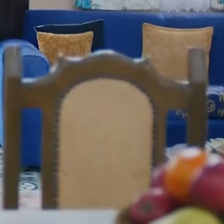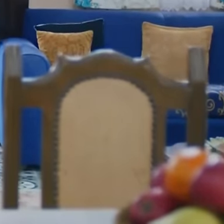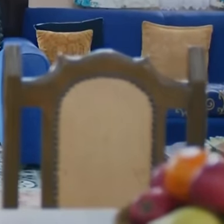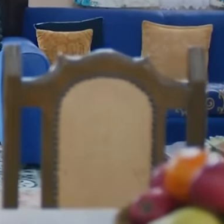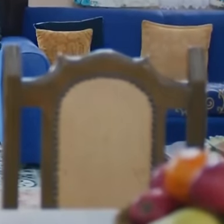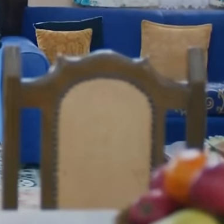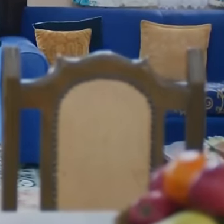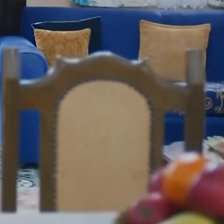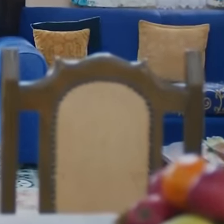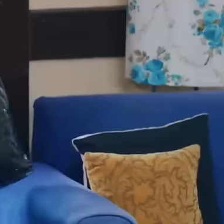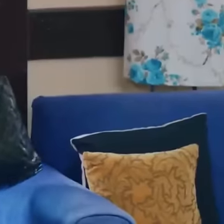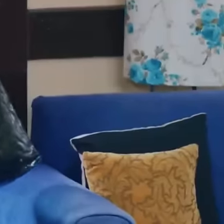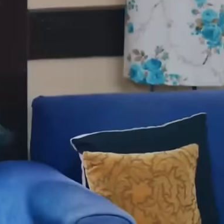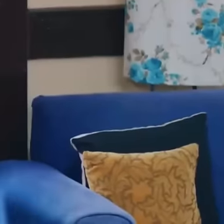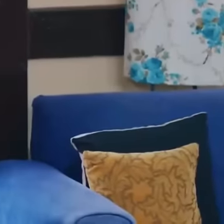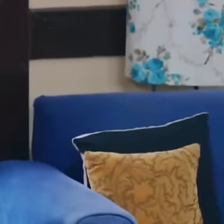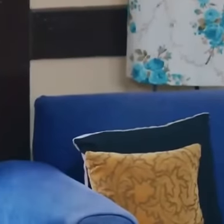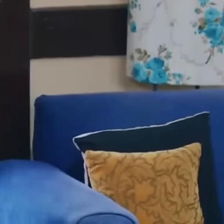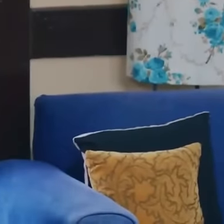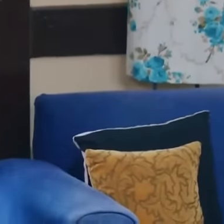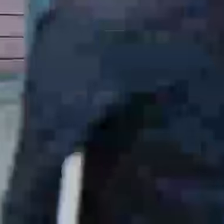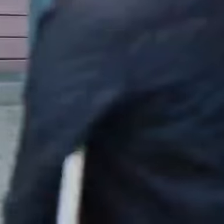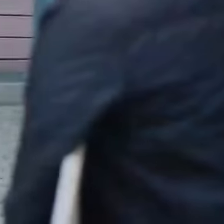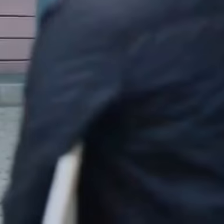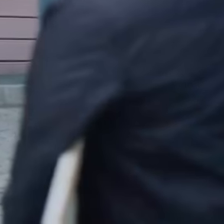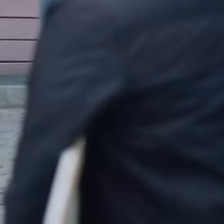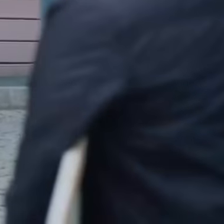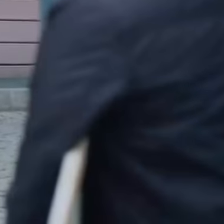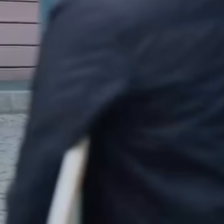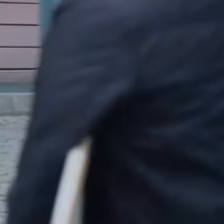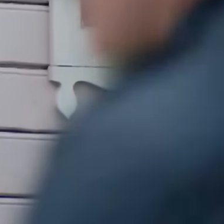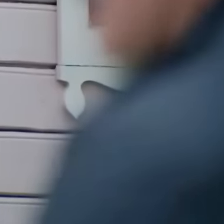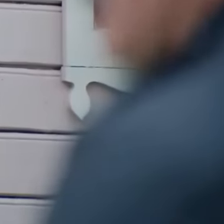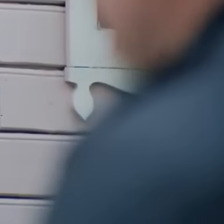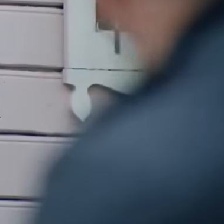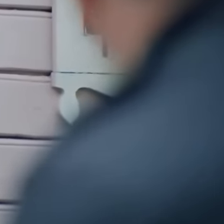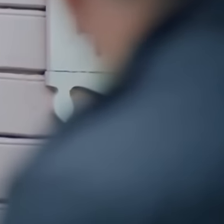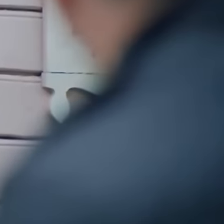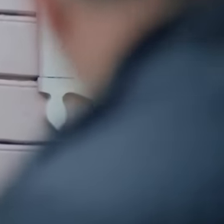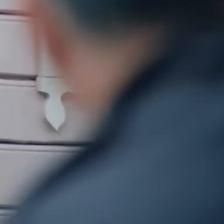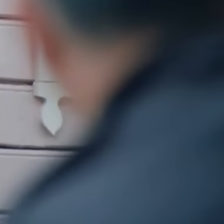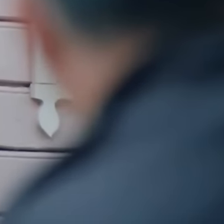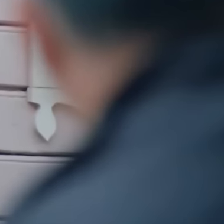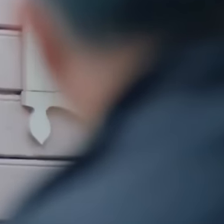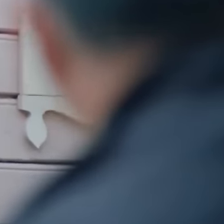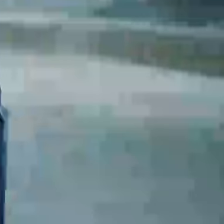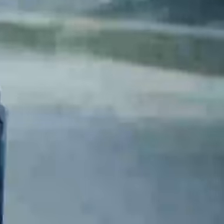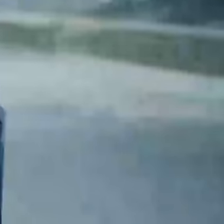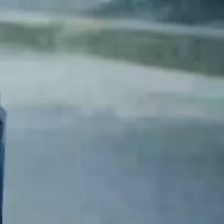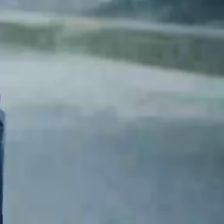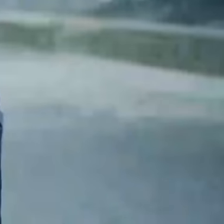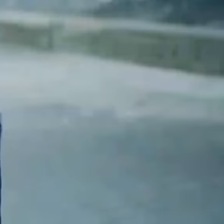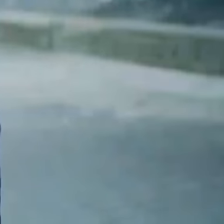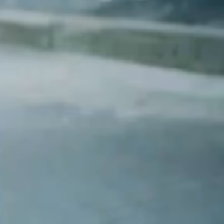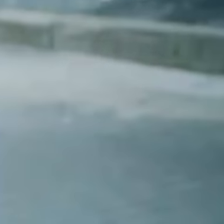Üzerinde kırmızı pantolonla ceket, güllü bir bluz var. Geri çıkıp sağa sola bakarak yuvarladığı parmağını üfleyip Şener'i